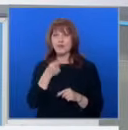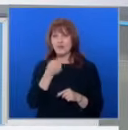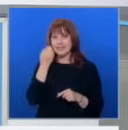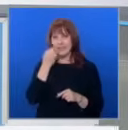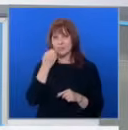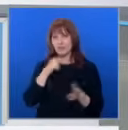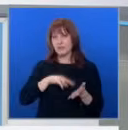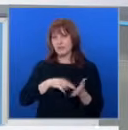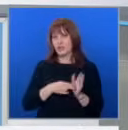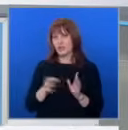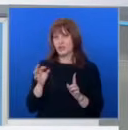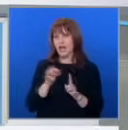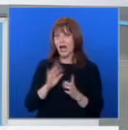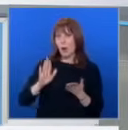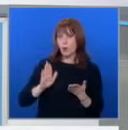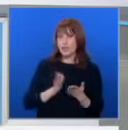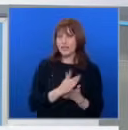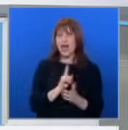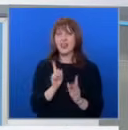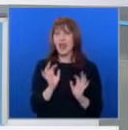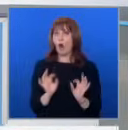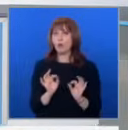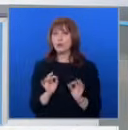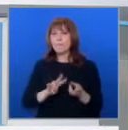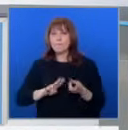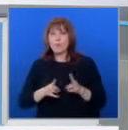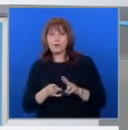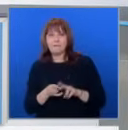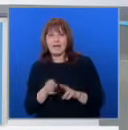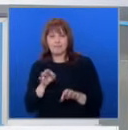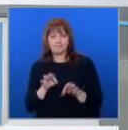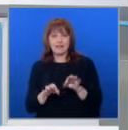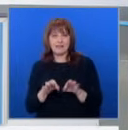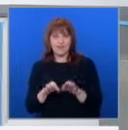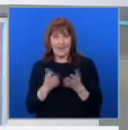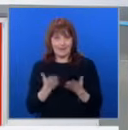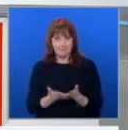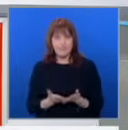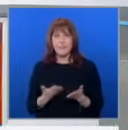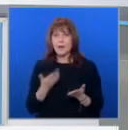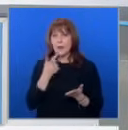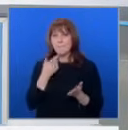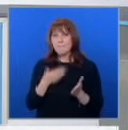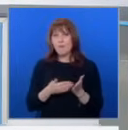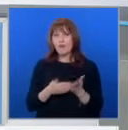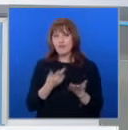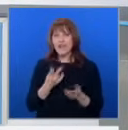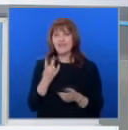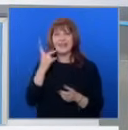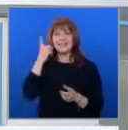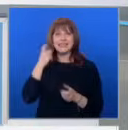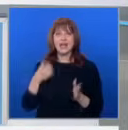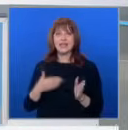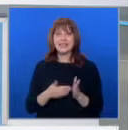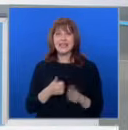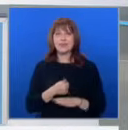с политически цели за отстраняване на неудобни и за подмяна на вота на избирателите. Повод за думите му са 2 сигнала срещу кмета